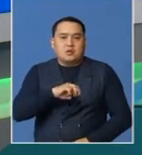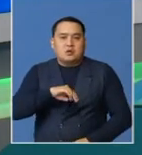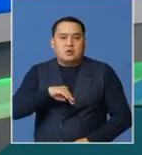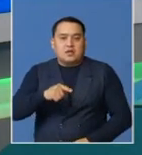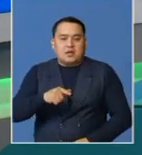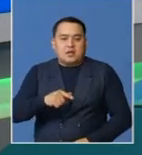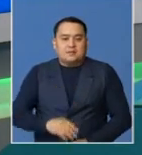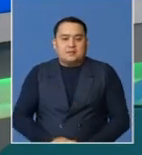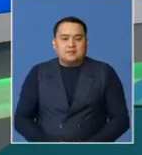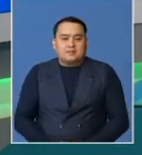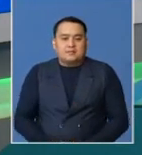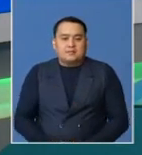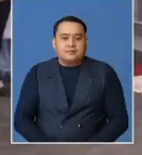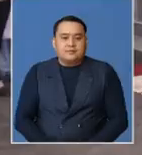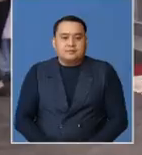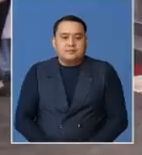120 миллионов тенге.